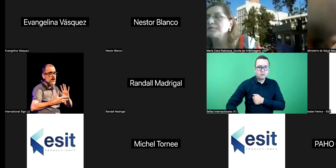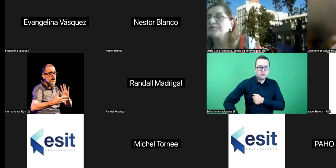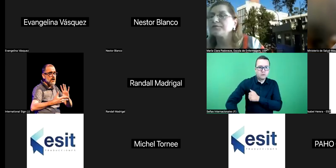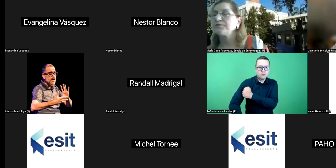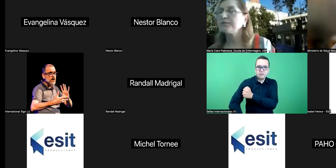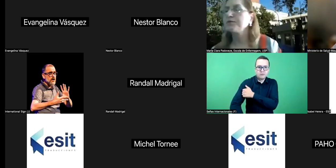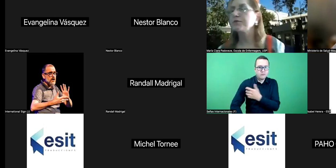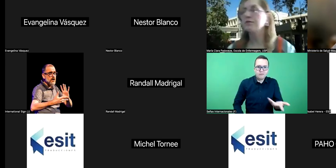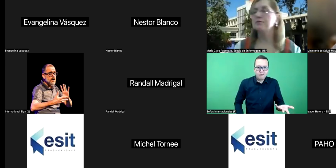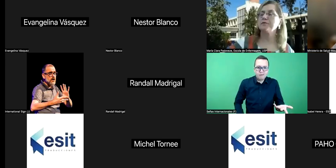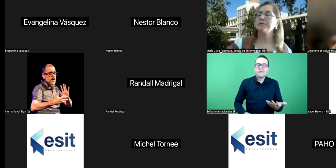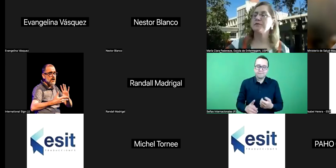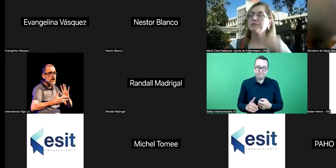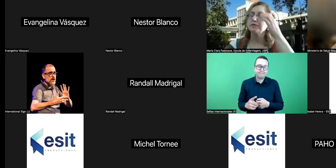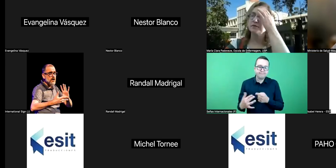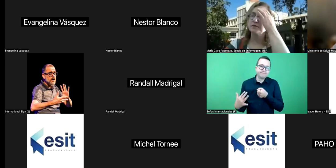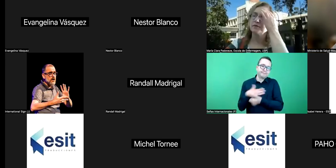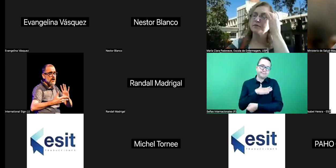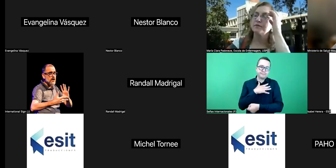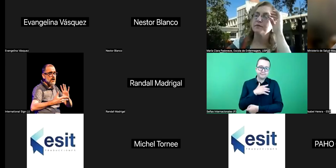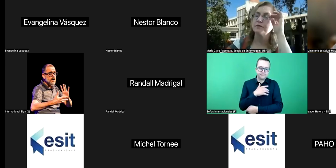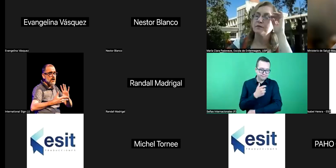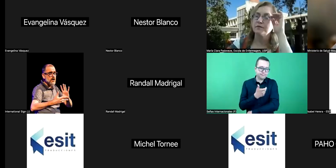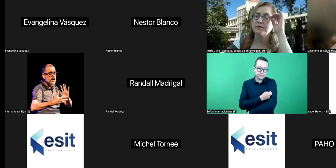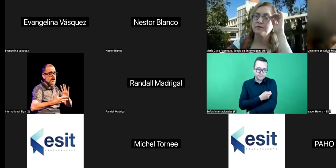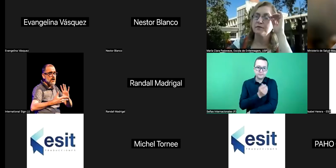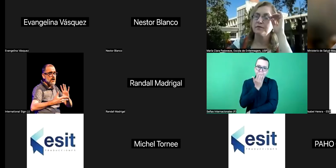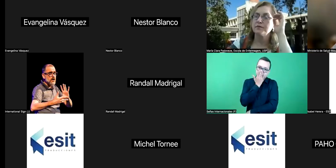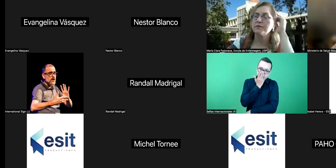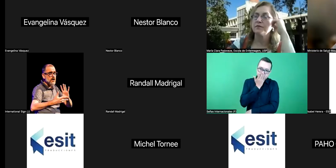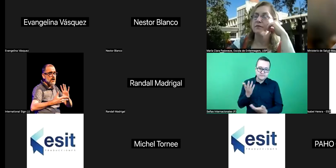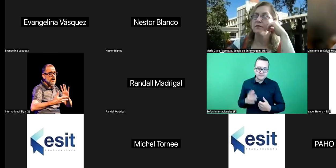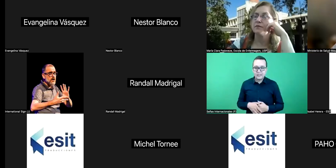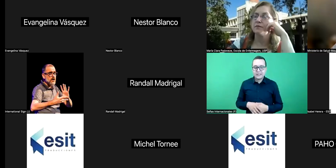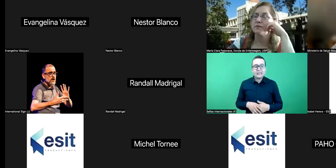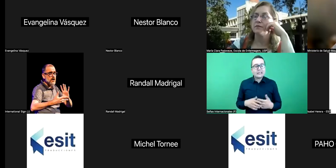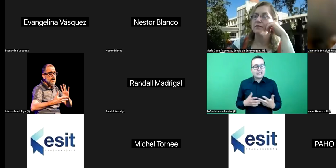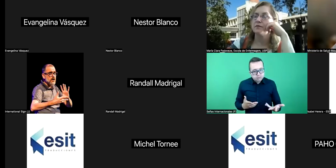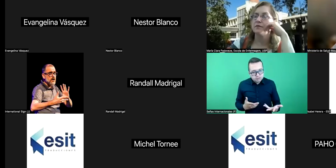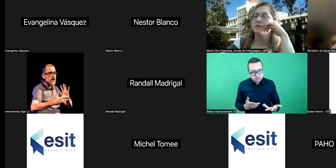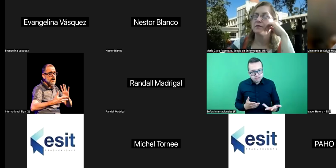Donc, les professionnels de la santé l'invitaient à s'adapter à sa nouvelle réalité.